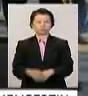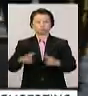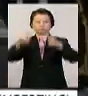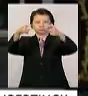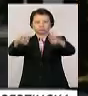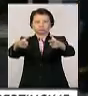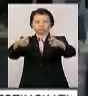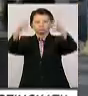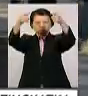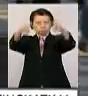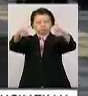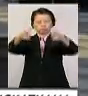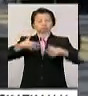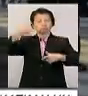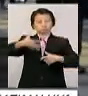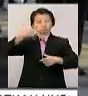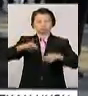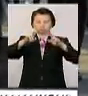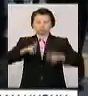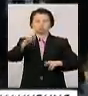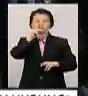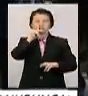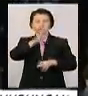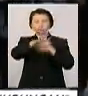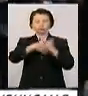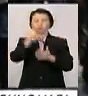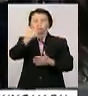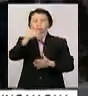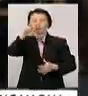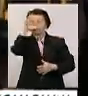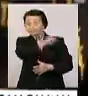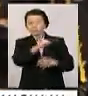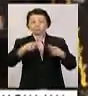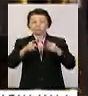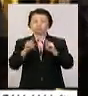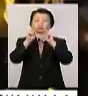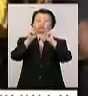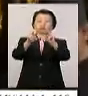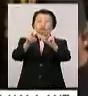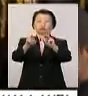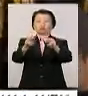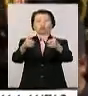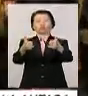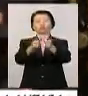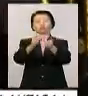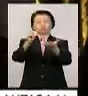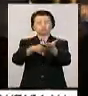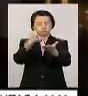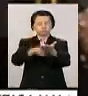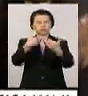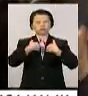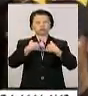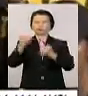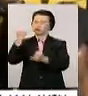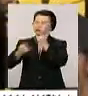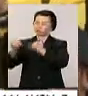Pertabalan kali ini amat bersejarah kepada rakyat Kedah dan semua tidak mahu melepaskan peluang menyaksikan detik penuh bermakna yang jarang diadakan. Kali